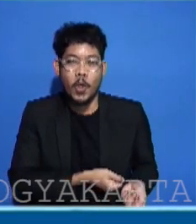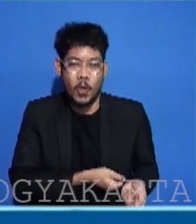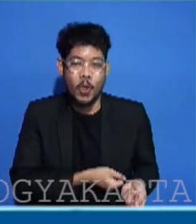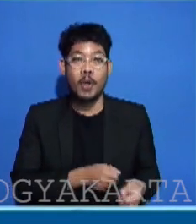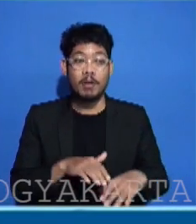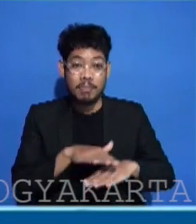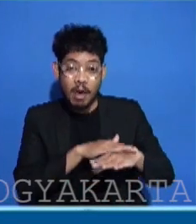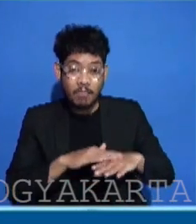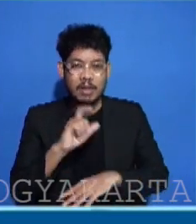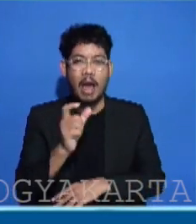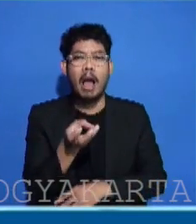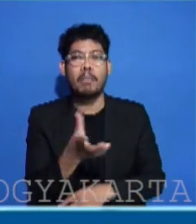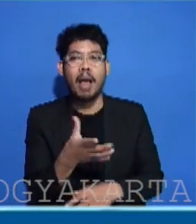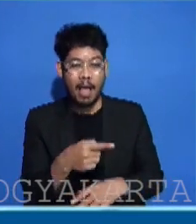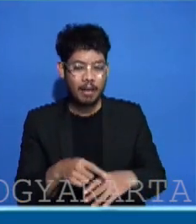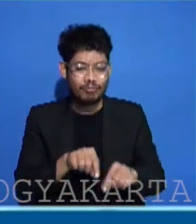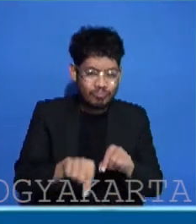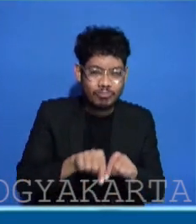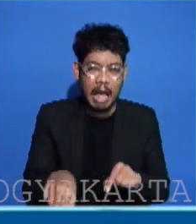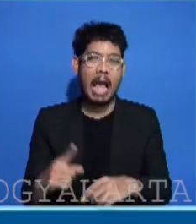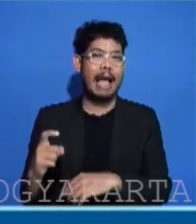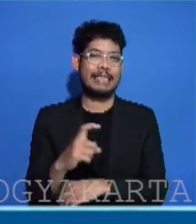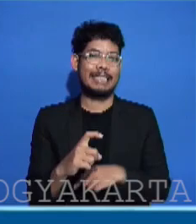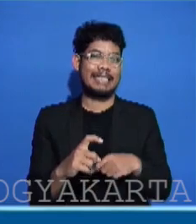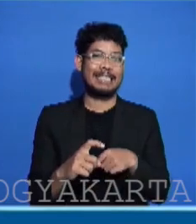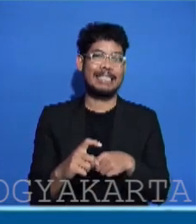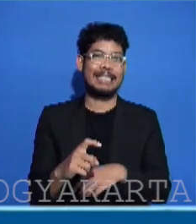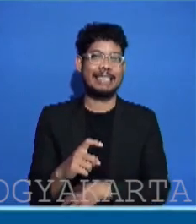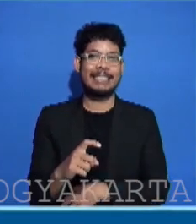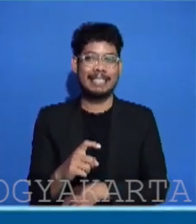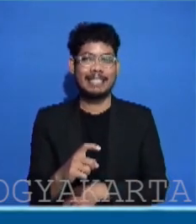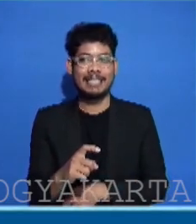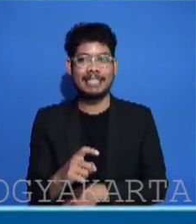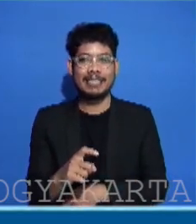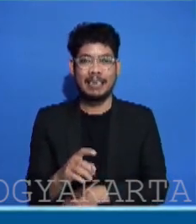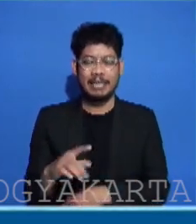omo ing Kang pada tanipun reboso tanaman long menikung